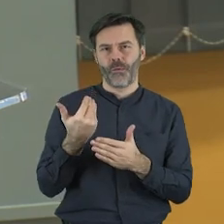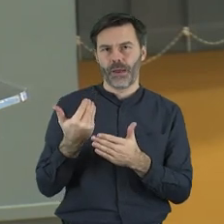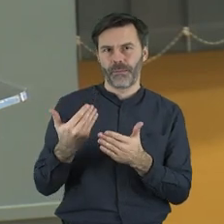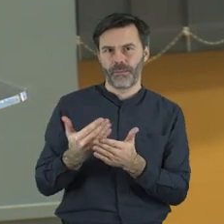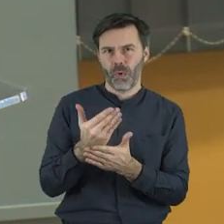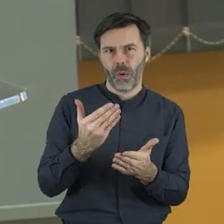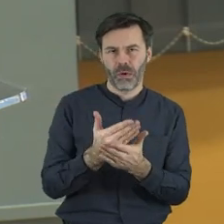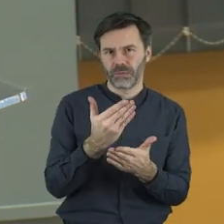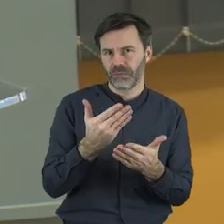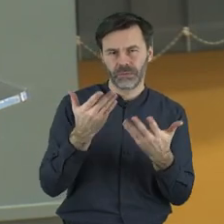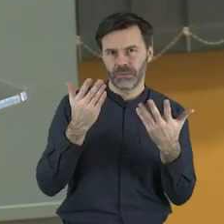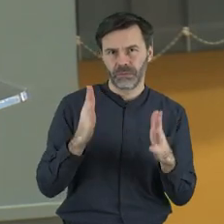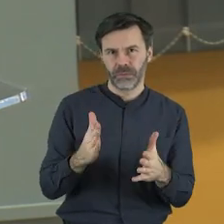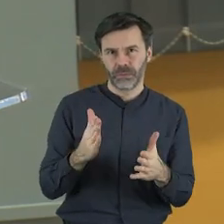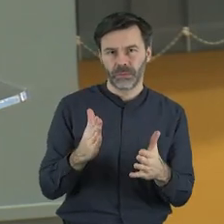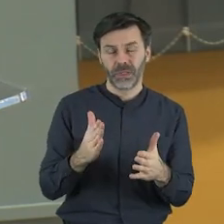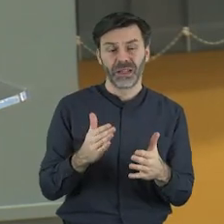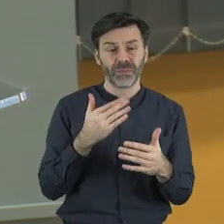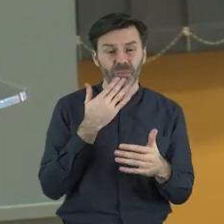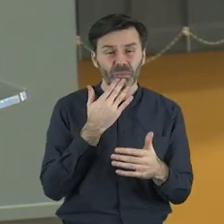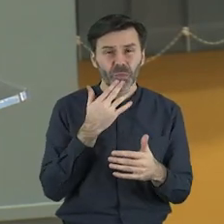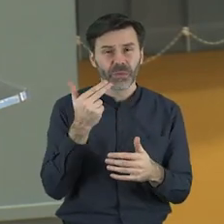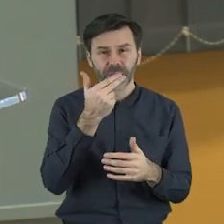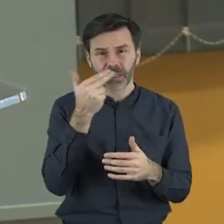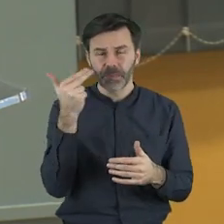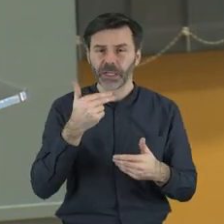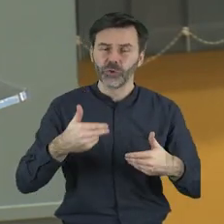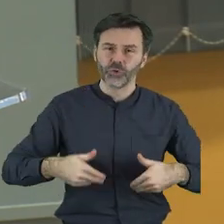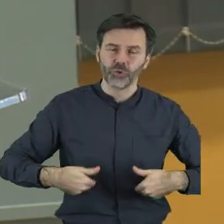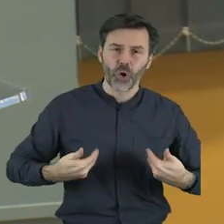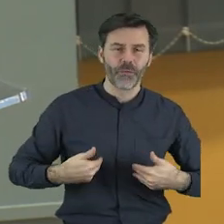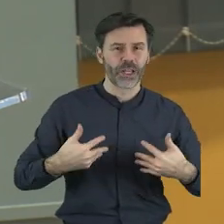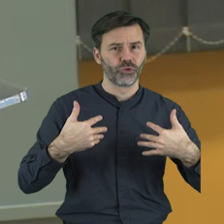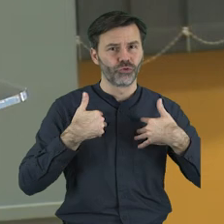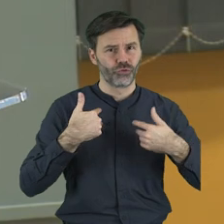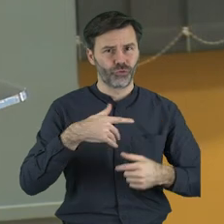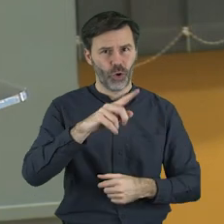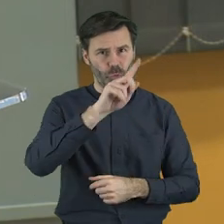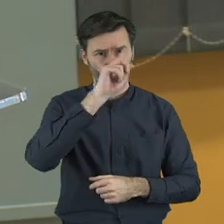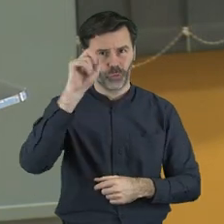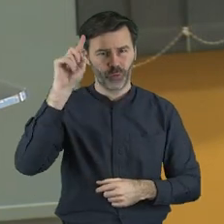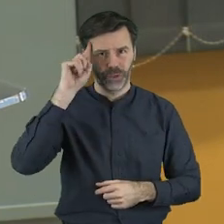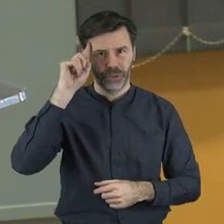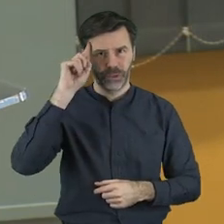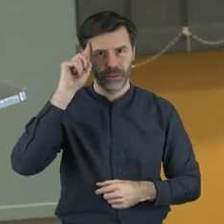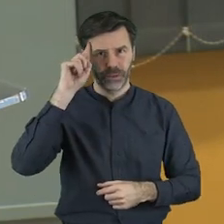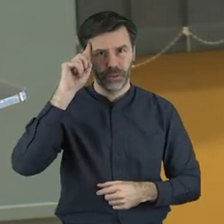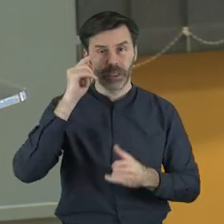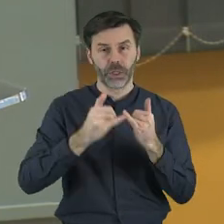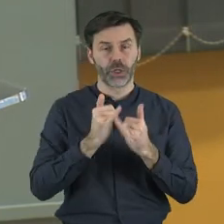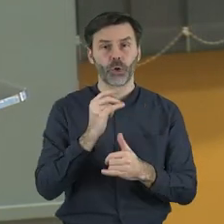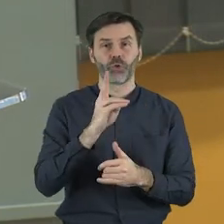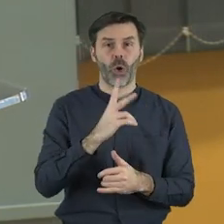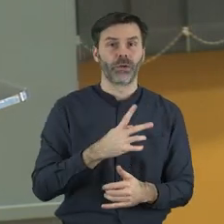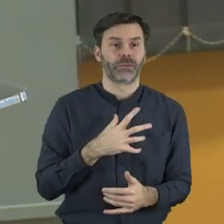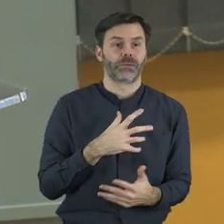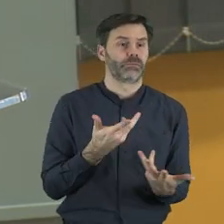mówimy o sytuacjach, w których ktoś, kto będzie miał zawał, będzie jechał, nie wiem, półtorej godziny do szpitala. To